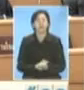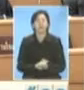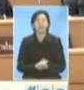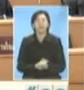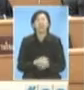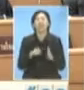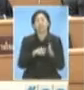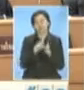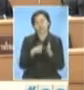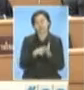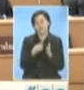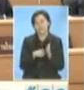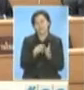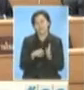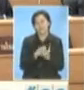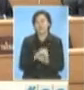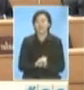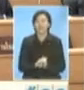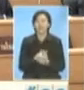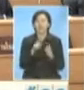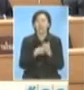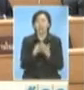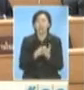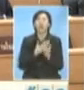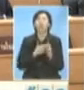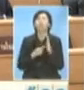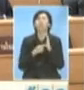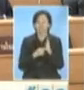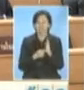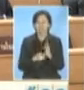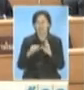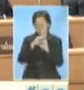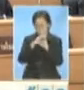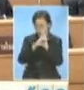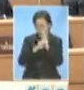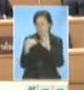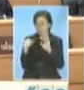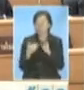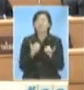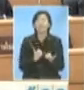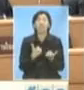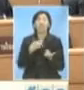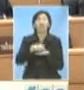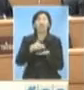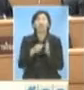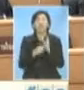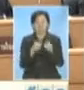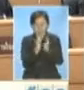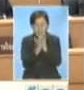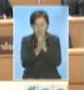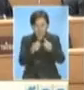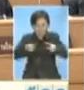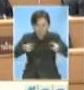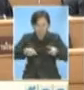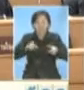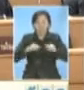นั่นคือเหตุผลนะแล้วก็แนวทางที่ผมแค่ยกตัวอย่างนะจริงๆมันมีอีกมากมายแล้วโครงการเป็นเล่มนะ